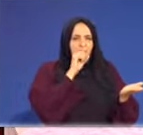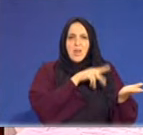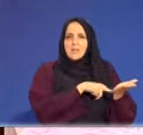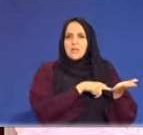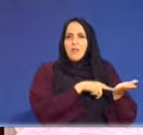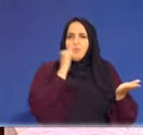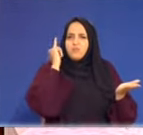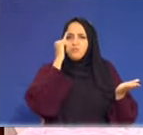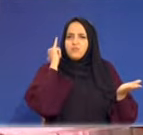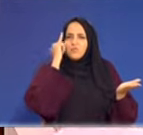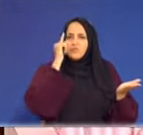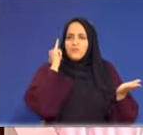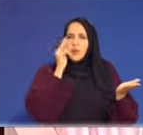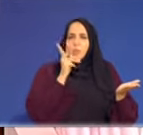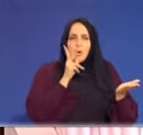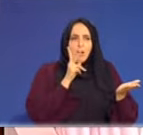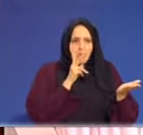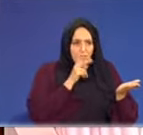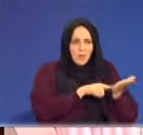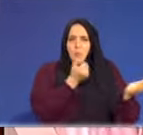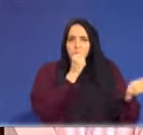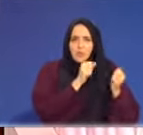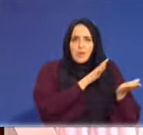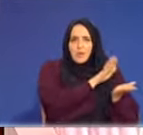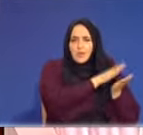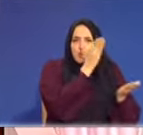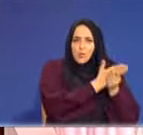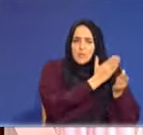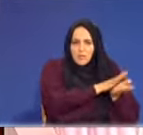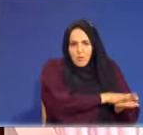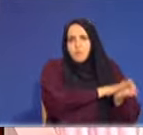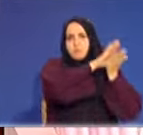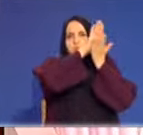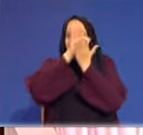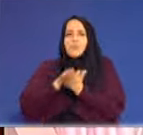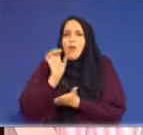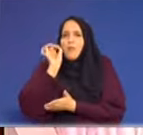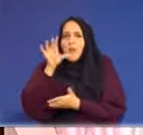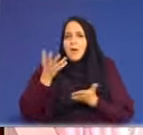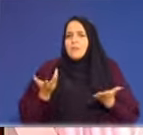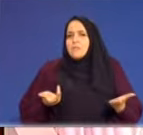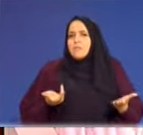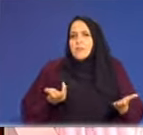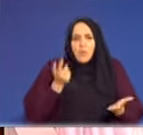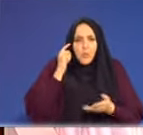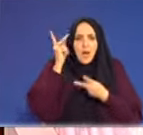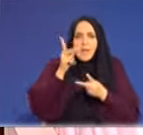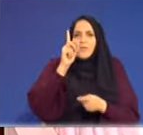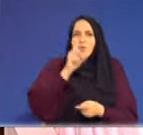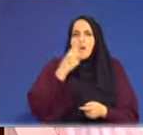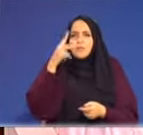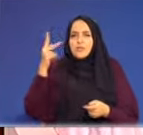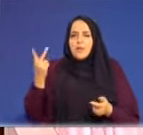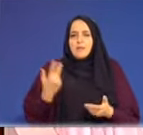يمكث هنا شهور وشهور؟ لابد ان يتحرك. نعم. من الى من من مكتب الى مكتب باش تصل الحقوق